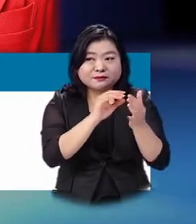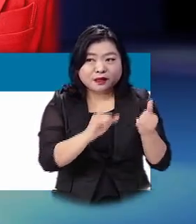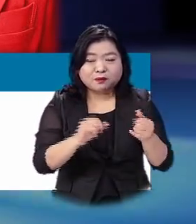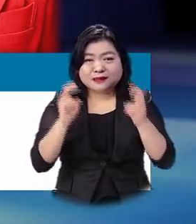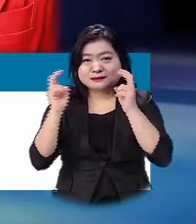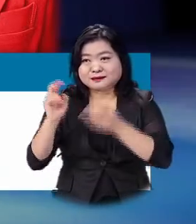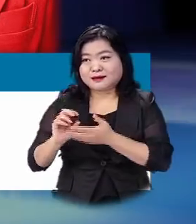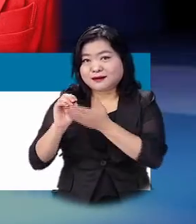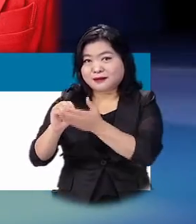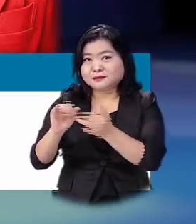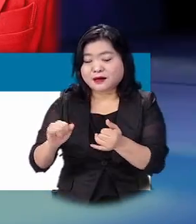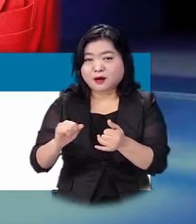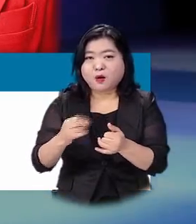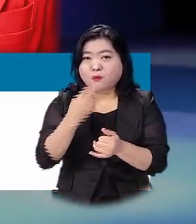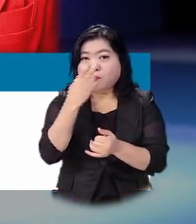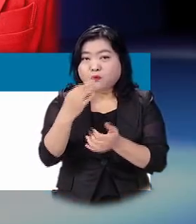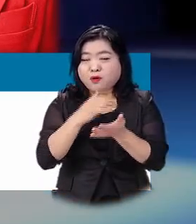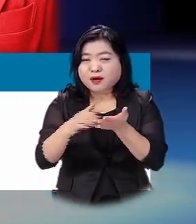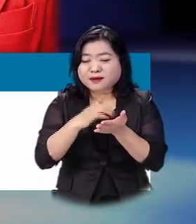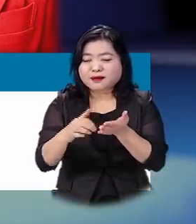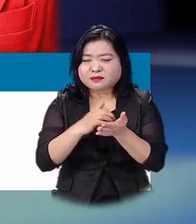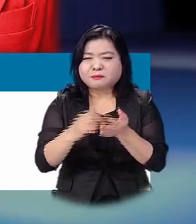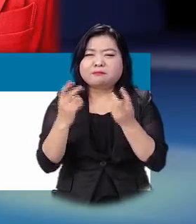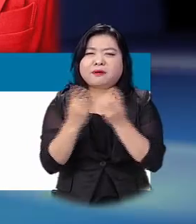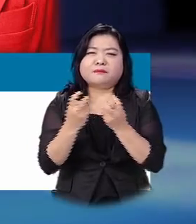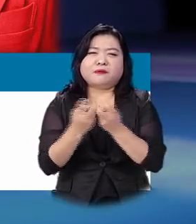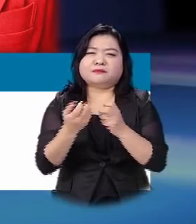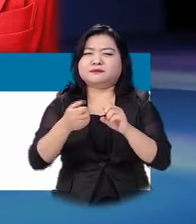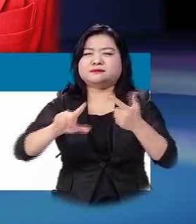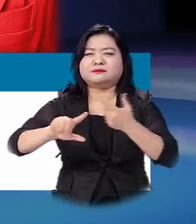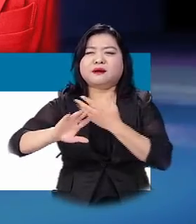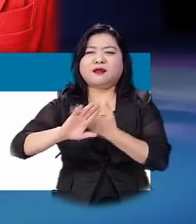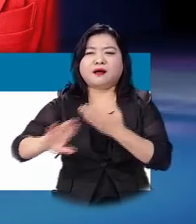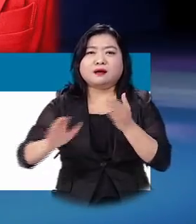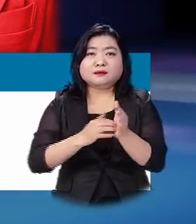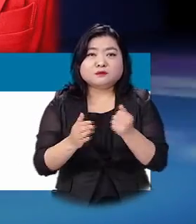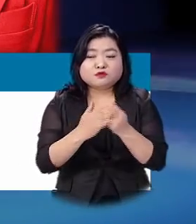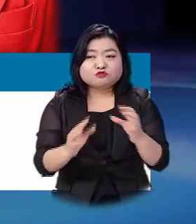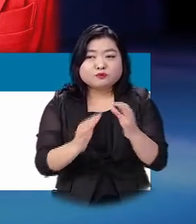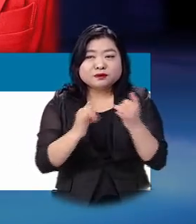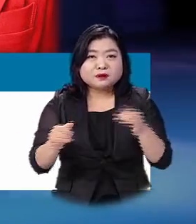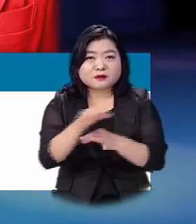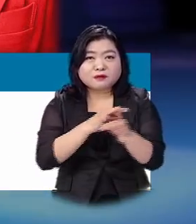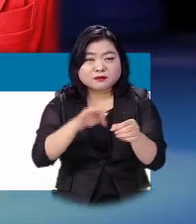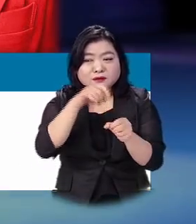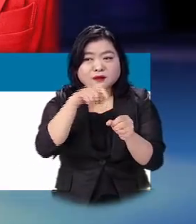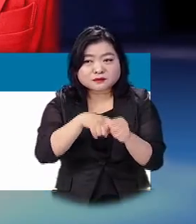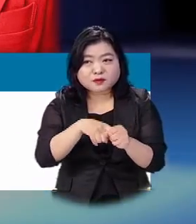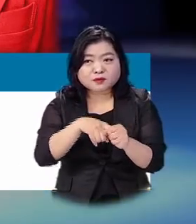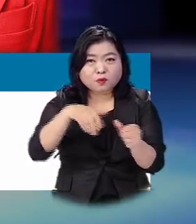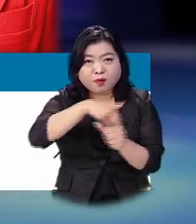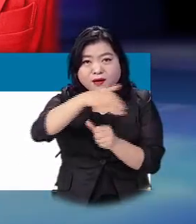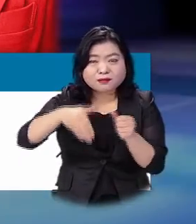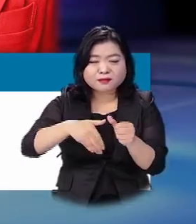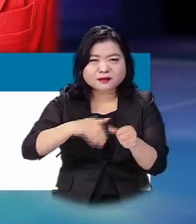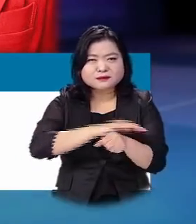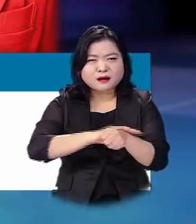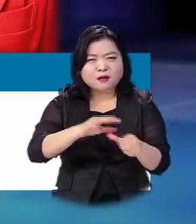직장 가입자의 보험료 산정 체계가 달라서 국민들의 경제적 여건이 제대로 반영되지